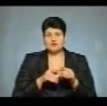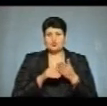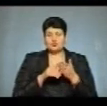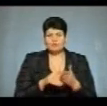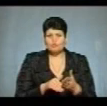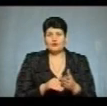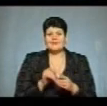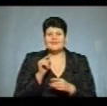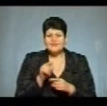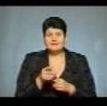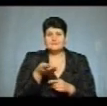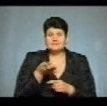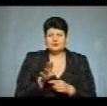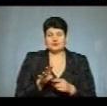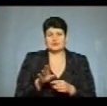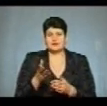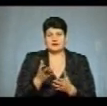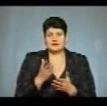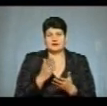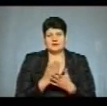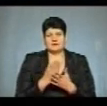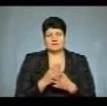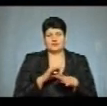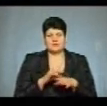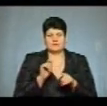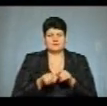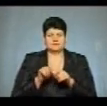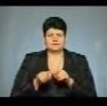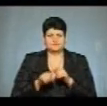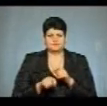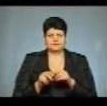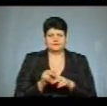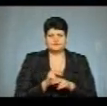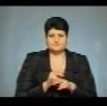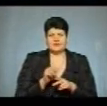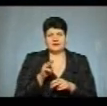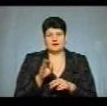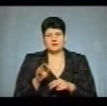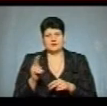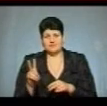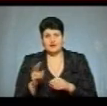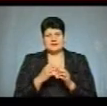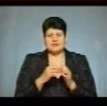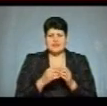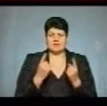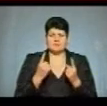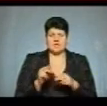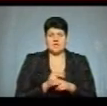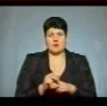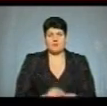ті одиниці, які проходять безпосередньо регламентні роботи. Це ТО-2, середній капітальний ремонт.